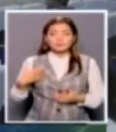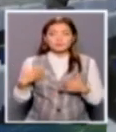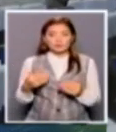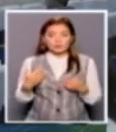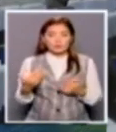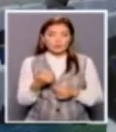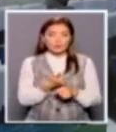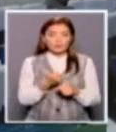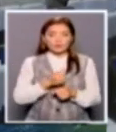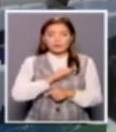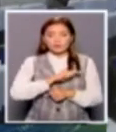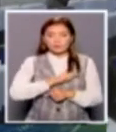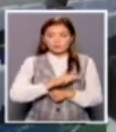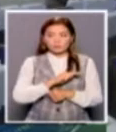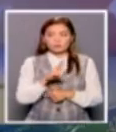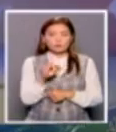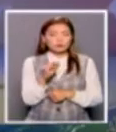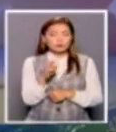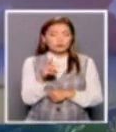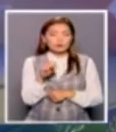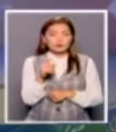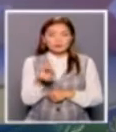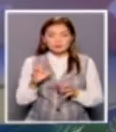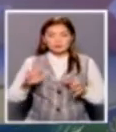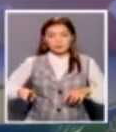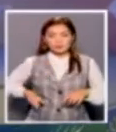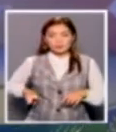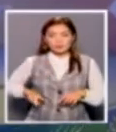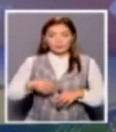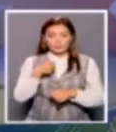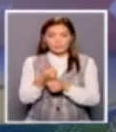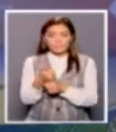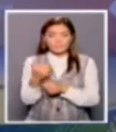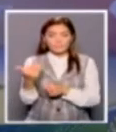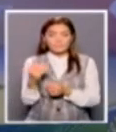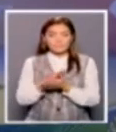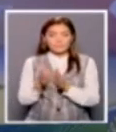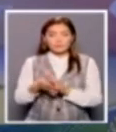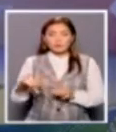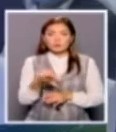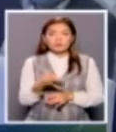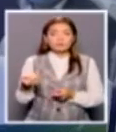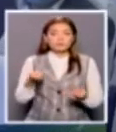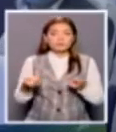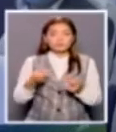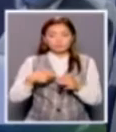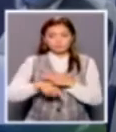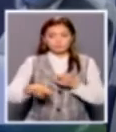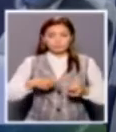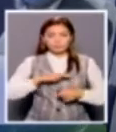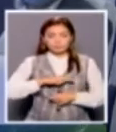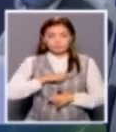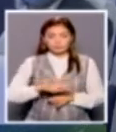совета общественного согласия Нуржан Ермуханов, заместитель начальника отдела общественного согласия регионального управления внутренней